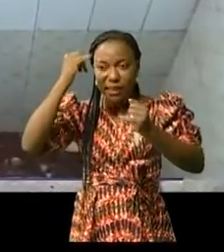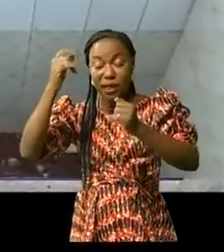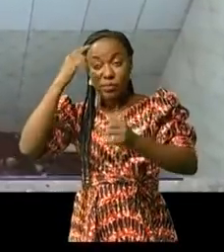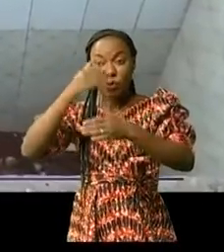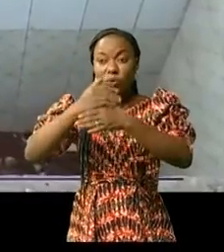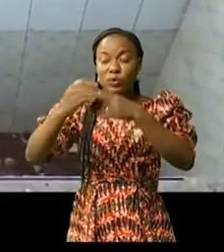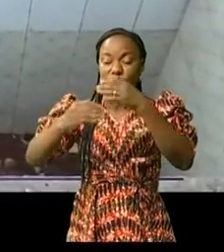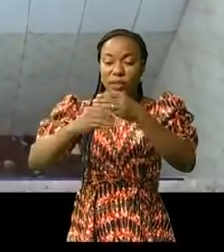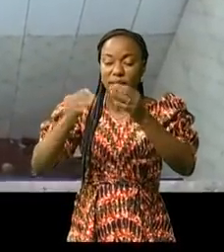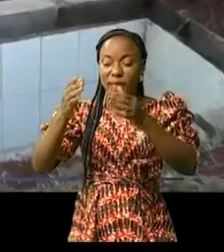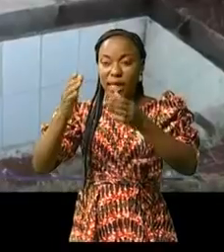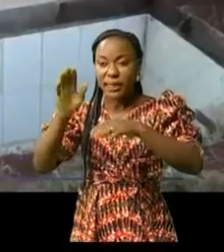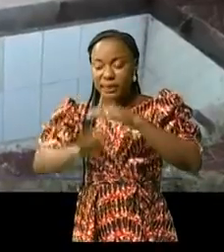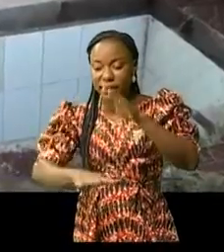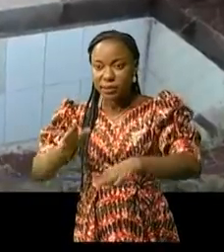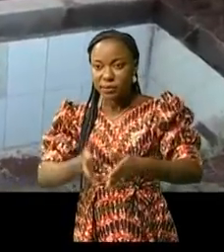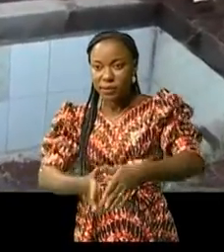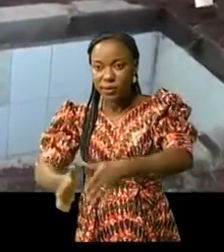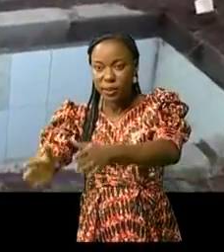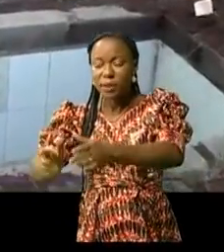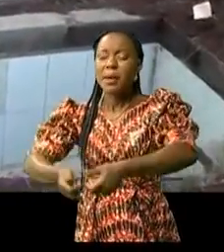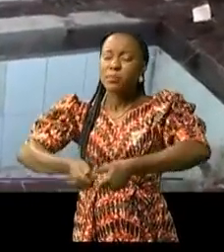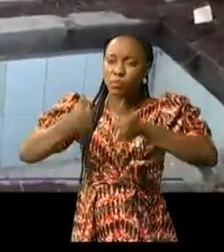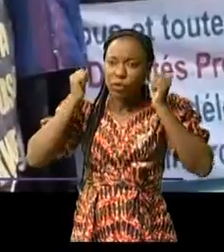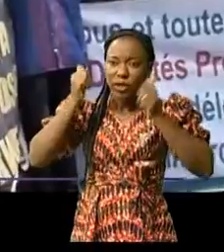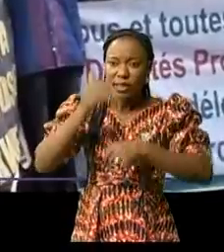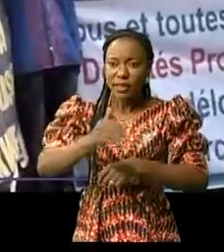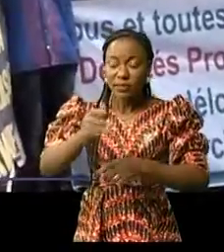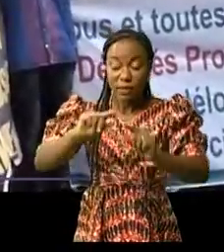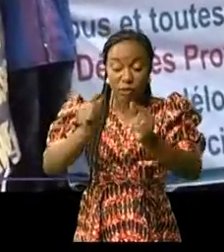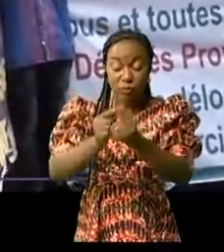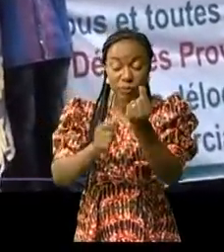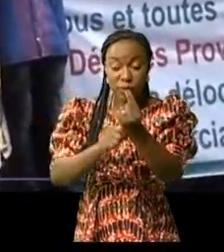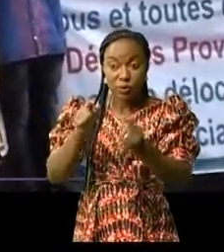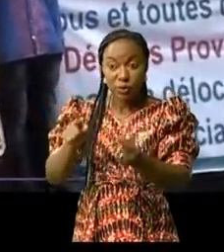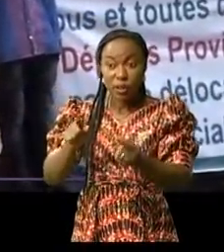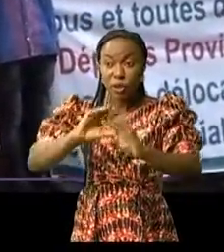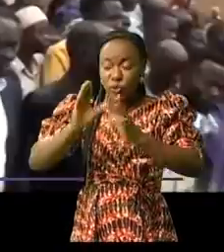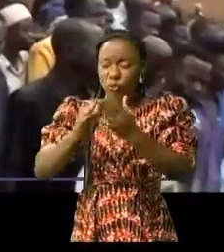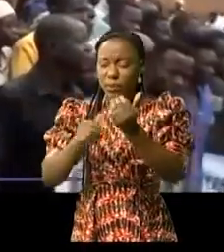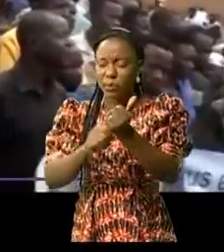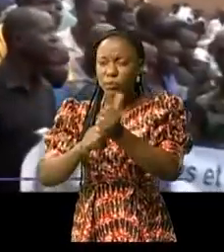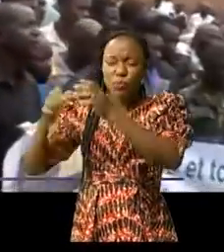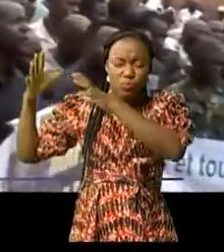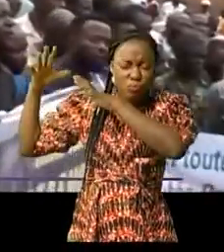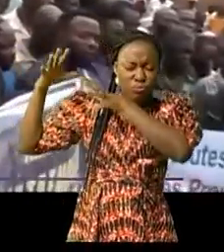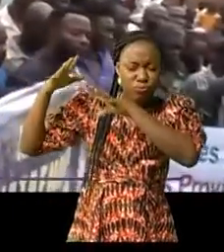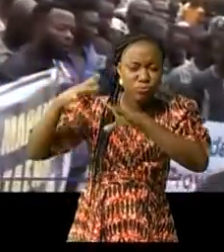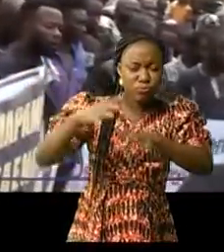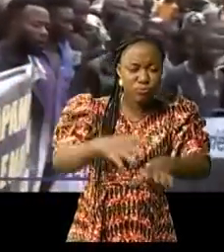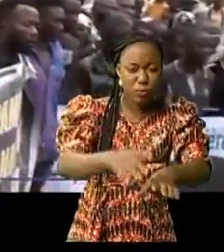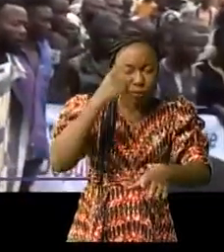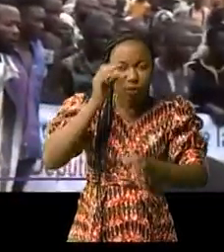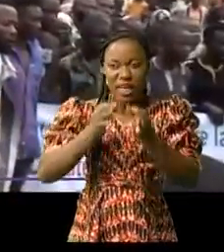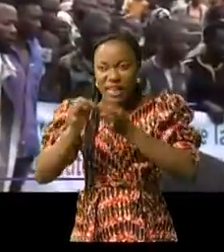commercial dans ce centre de négoce des vingt sept délégations toutes les couches de la population des ti banda se sont